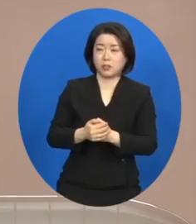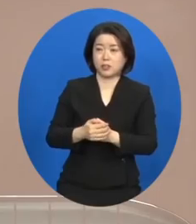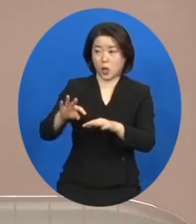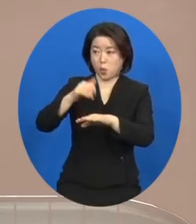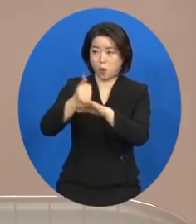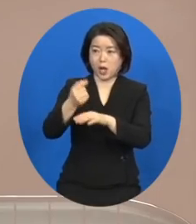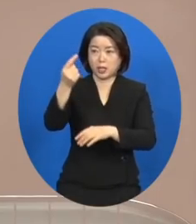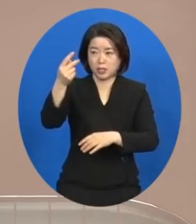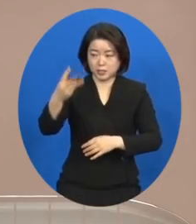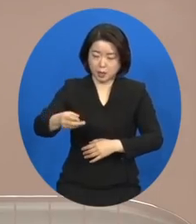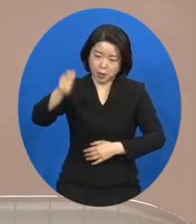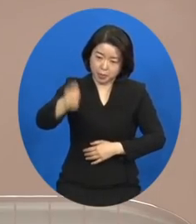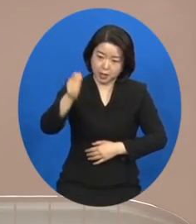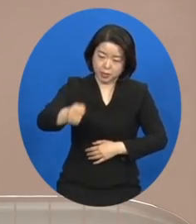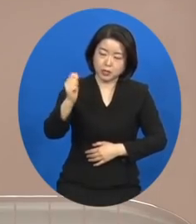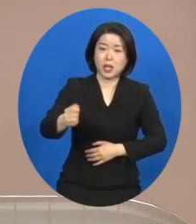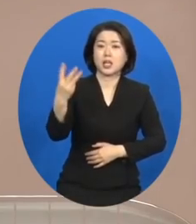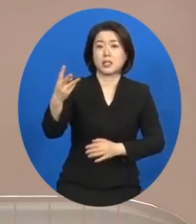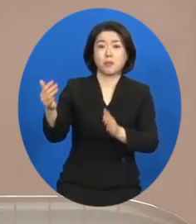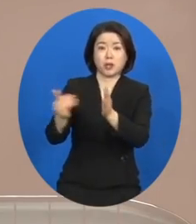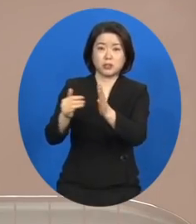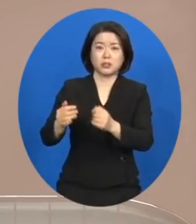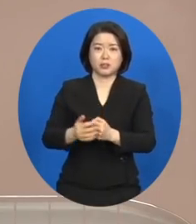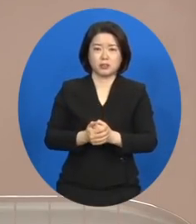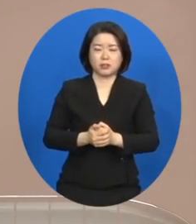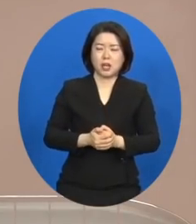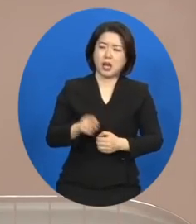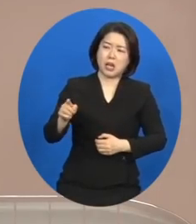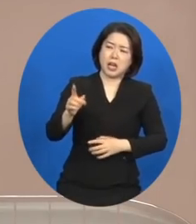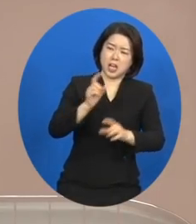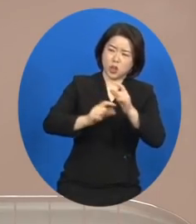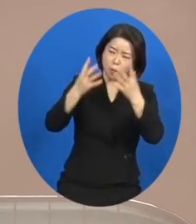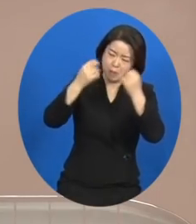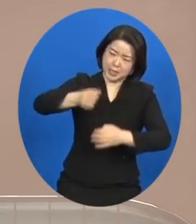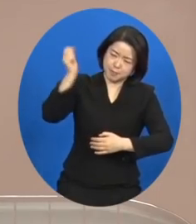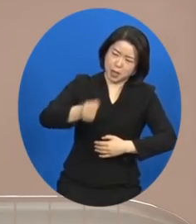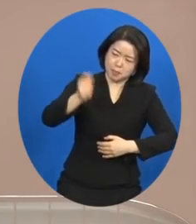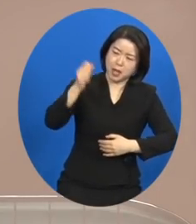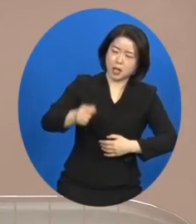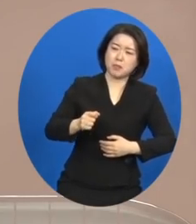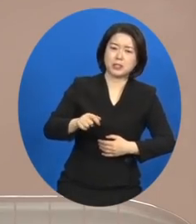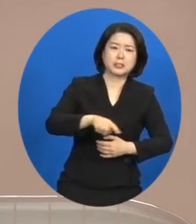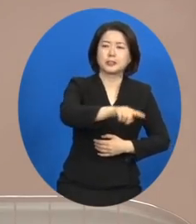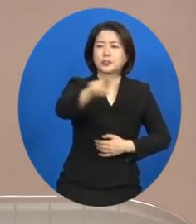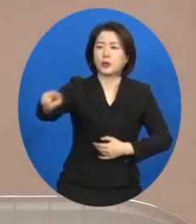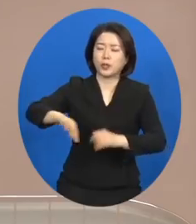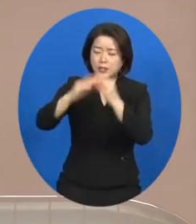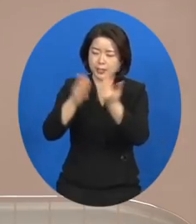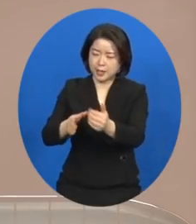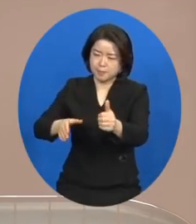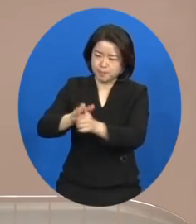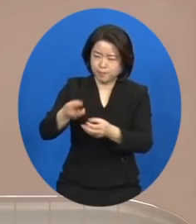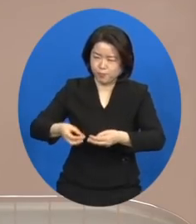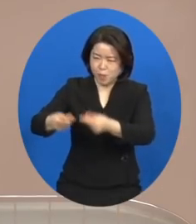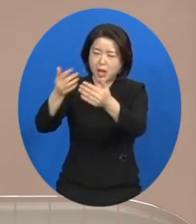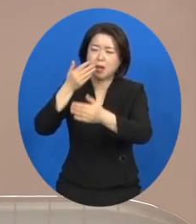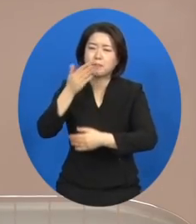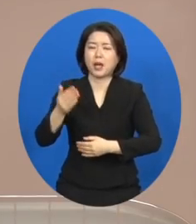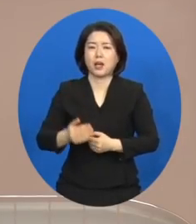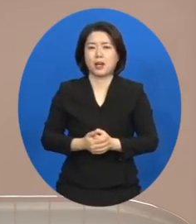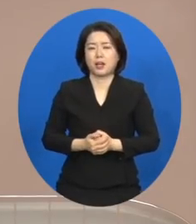더 쳤다라면 완전히 시리아군을 다 멸망시켰을 텐데 세 번만 이기고 끝나게 될